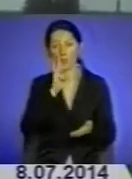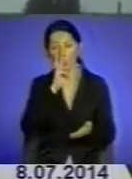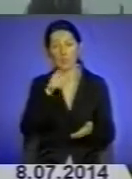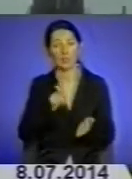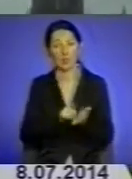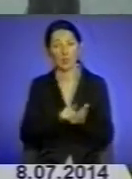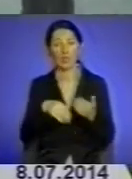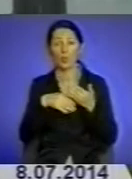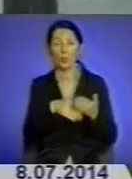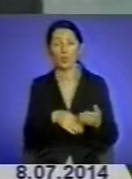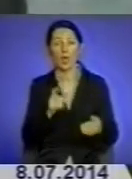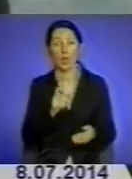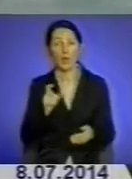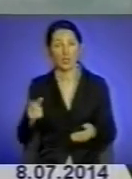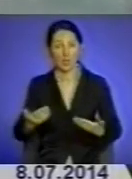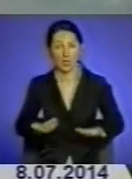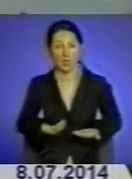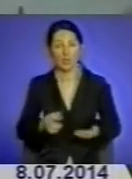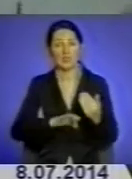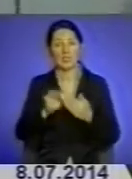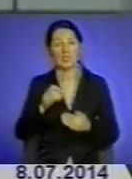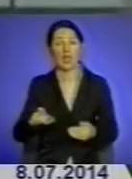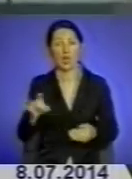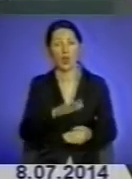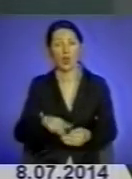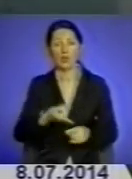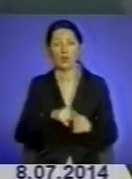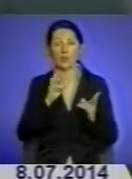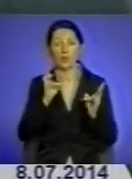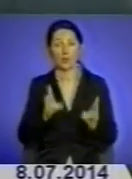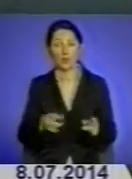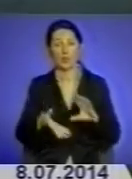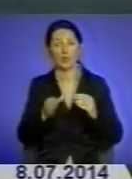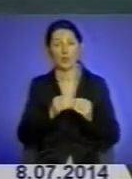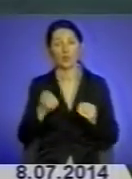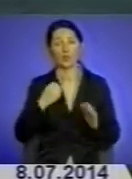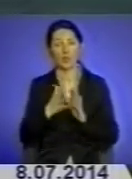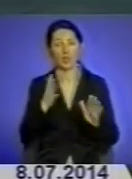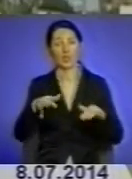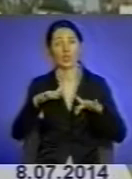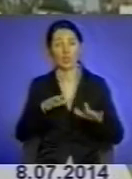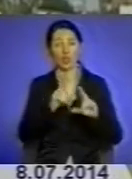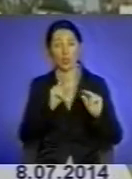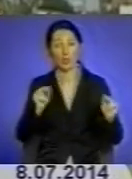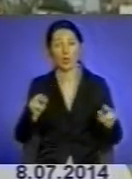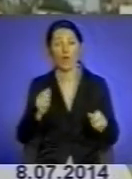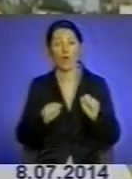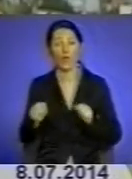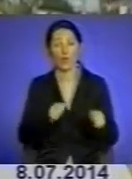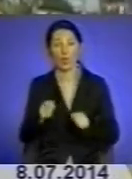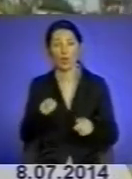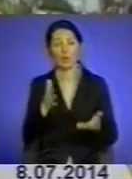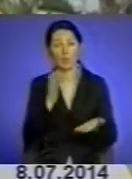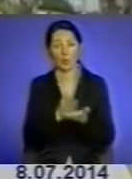Допомогти мешканцям східних регіонів, які потерпіли внаслідок воєнних дій, обіцяють в уряді. Там тримають на контролі ситуацію в зоні АТО. Три штаби,